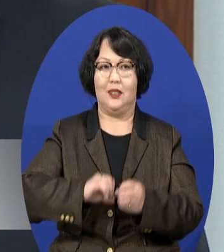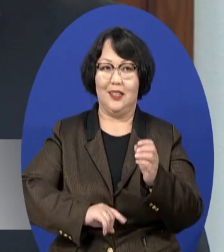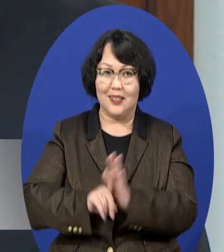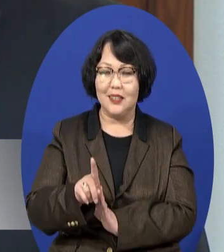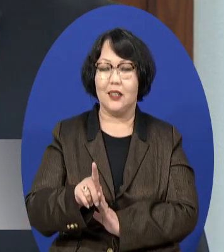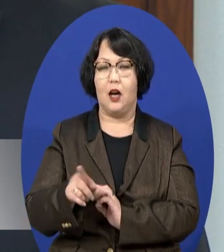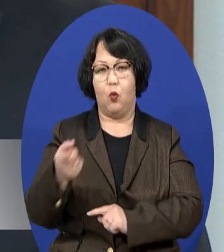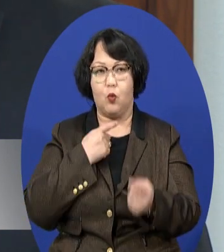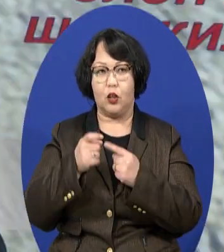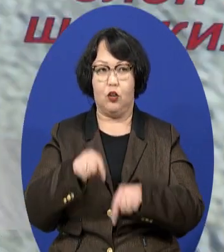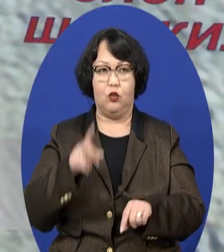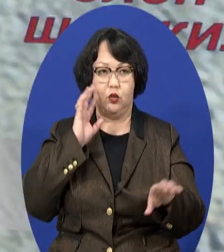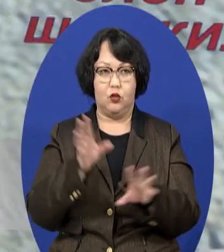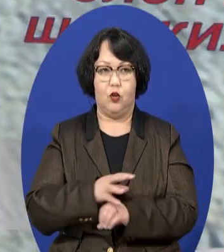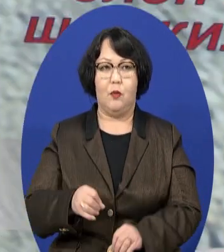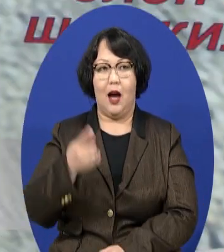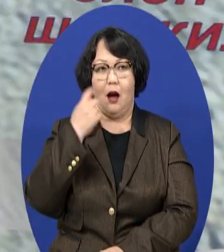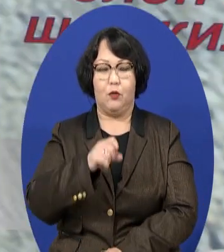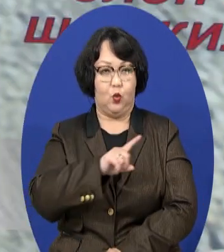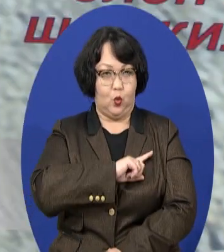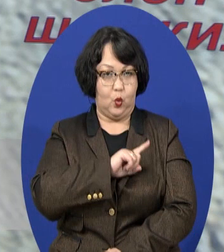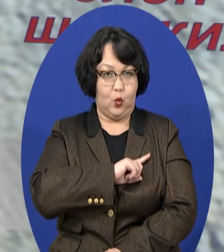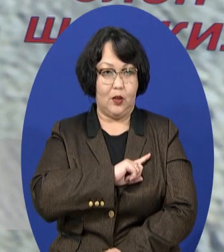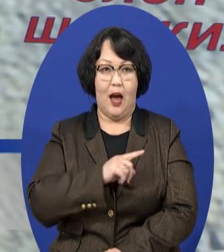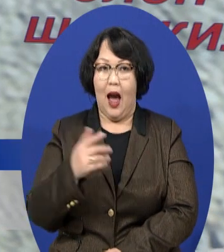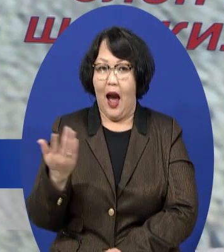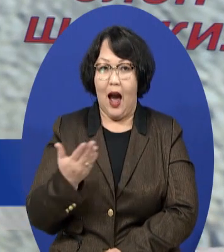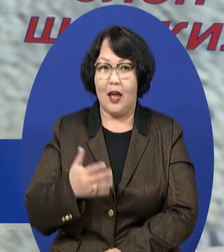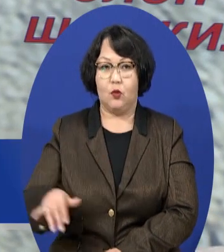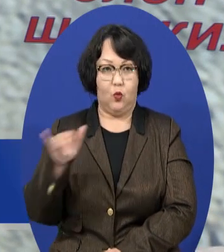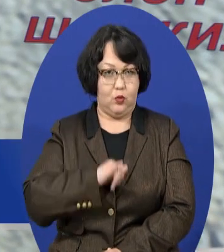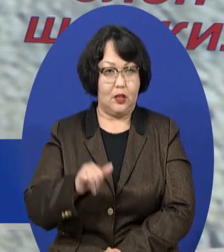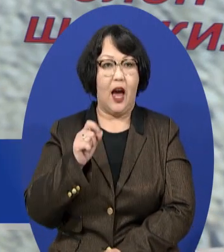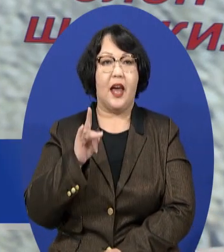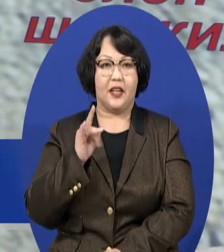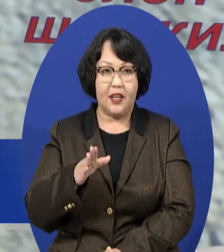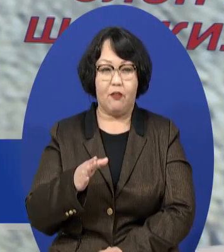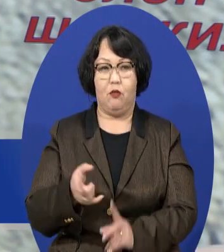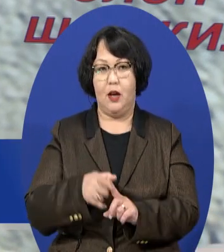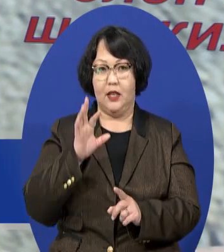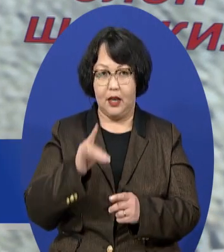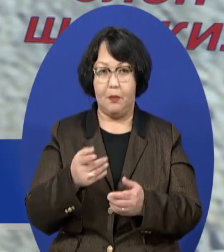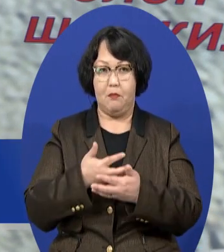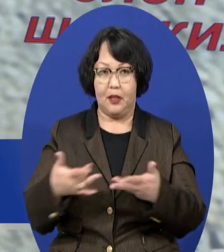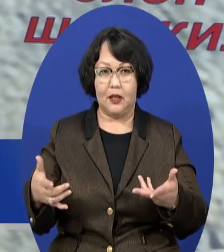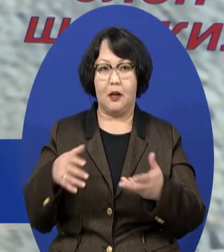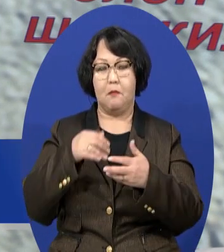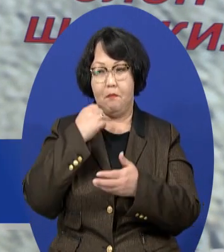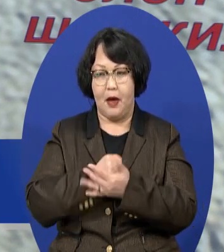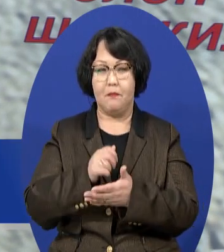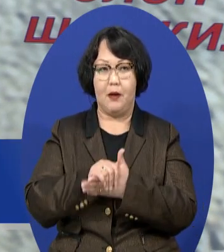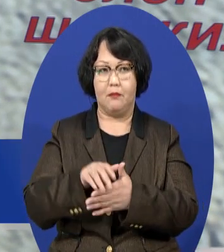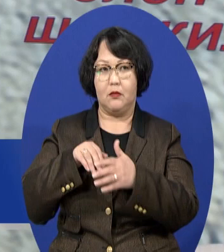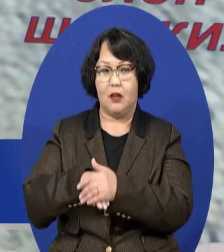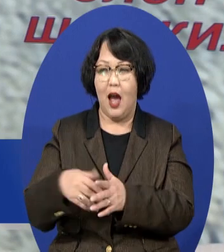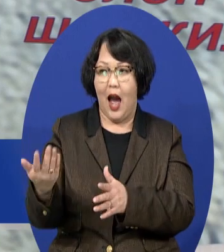хурлыг өнөөдөр зохион байгуулж байна. Хамгийн түрүүнд бол ямар улсад архивын одоо ямар баримтууд, бичгийн дурсгалууд байна вэ? Монголын төв соёлд холбогдох